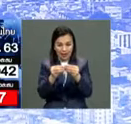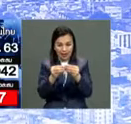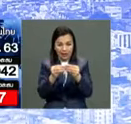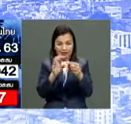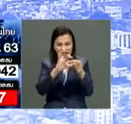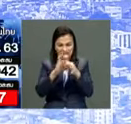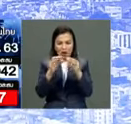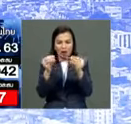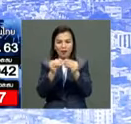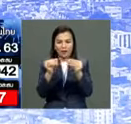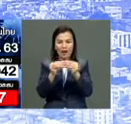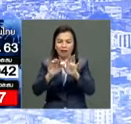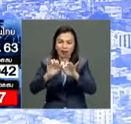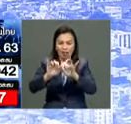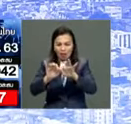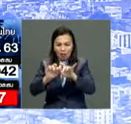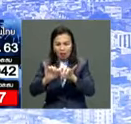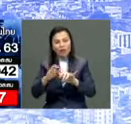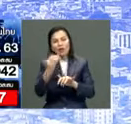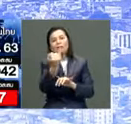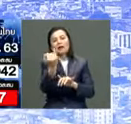ถ้าเรื่องพนันชนิดนึงผมก็อยากจะไปเอ่ยต่อนะครับเดี๋ยวฉันจะไปsearch